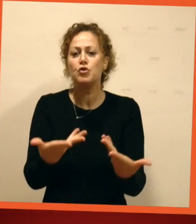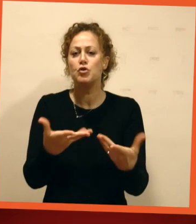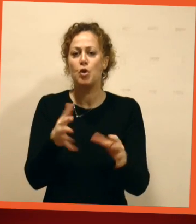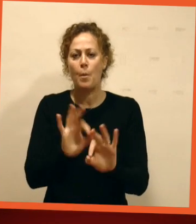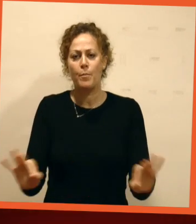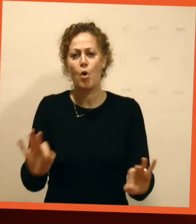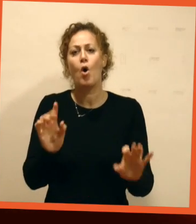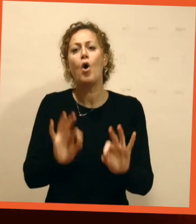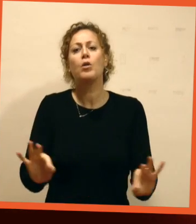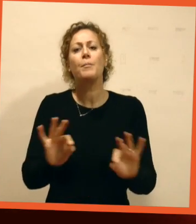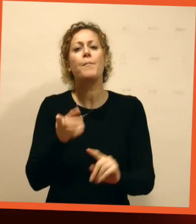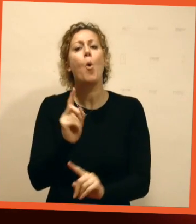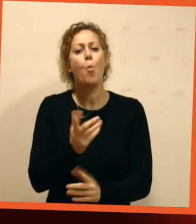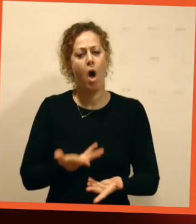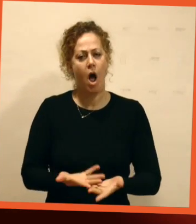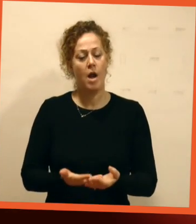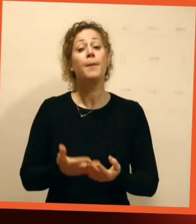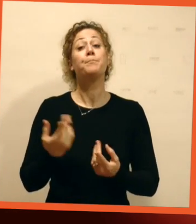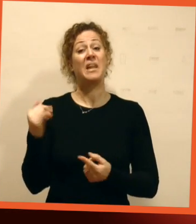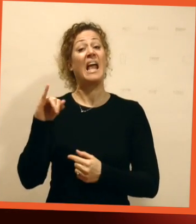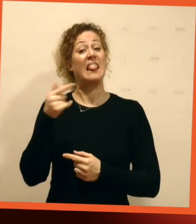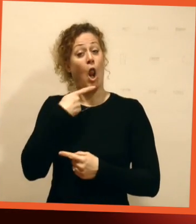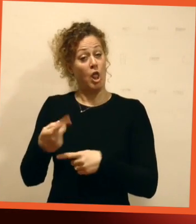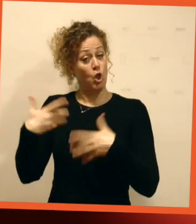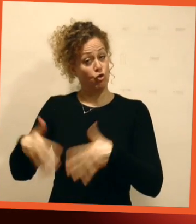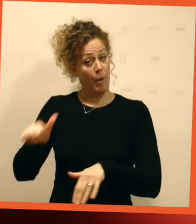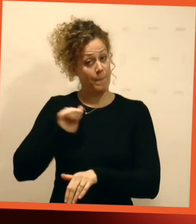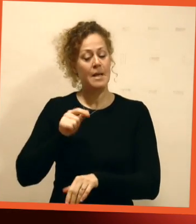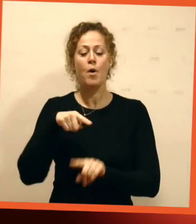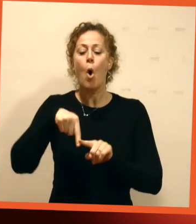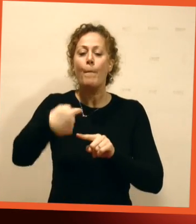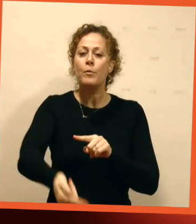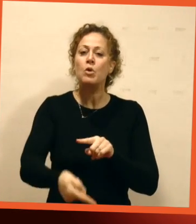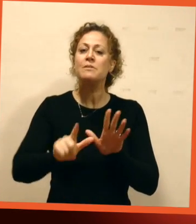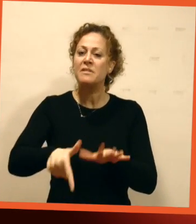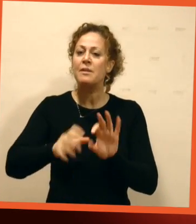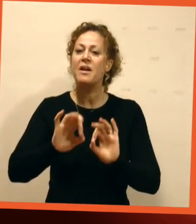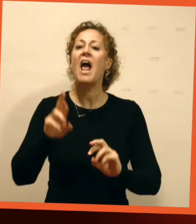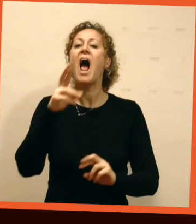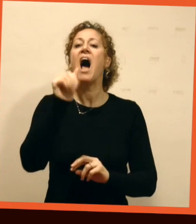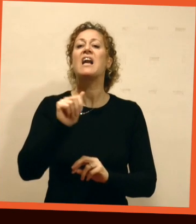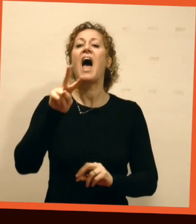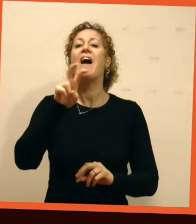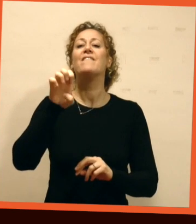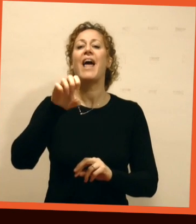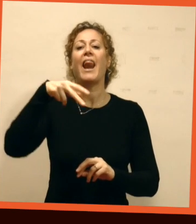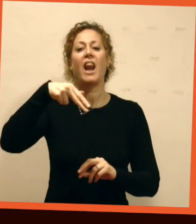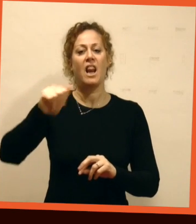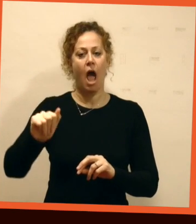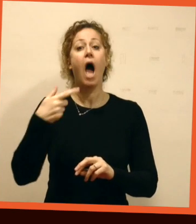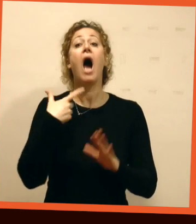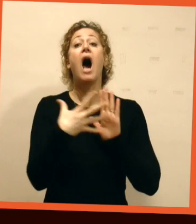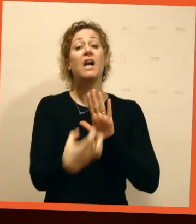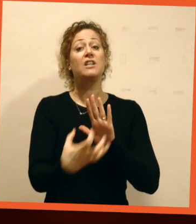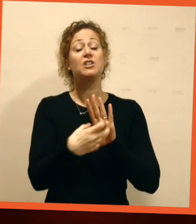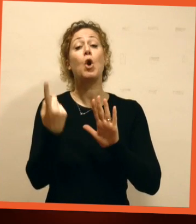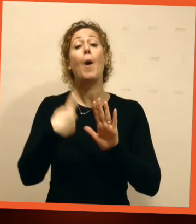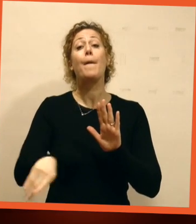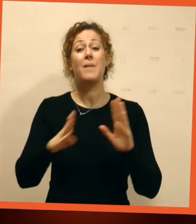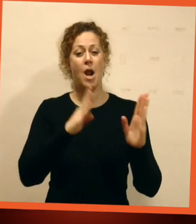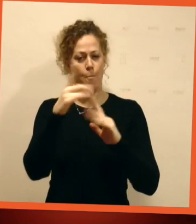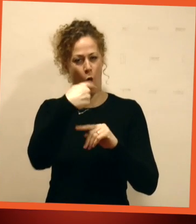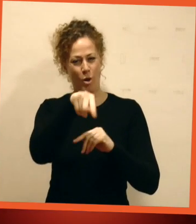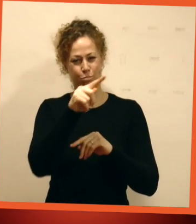Allora, come ha già detto Italo prima, la prossima settimana saremo a Ravenna a fare una registrazione per una trasmissione che andrà in